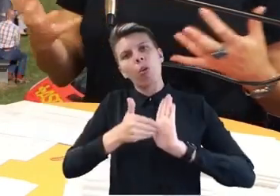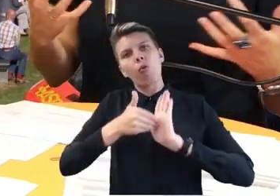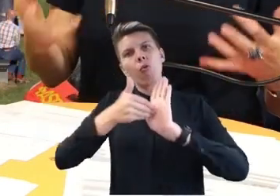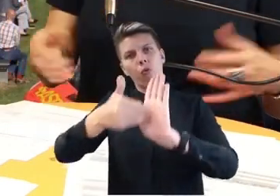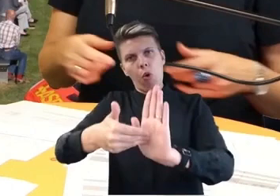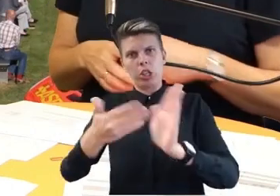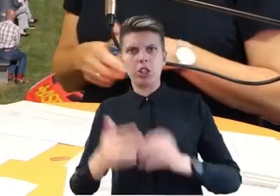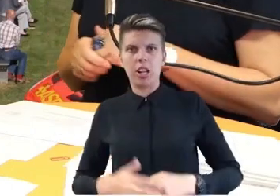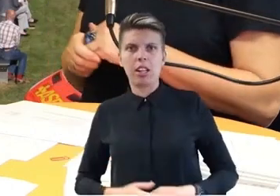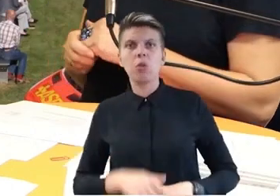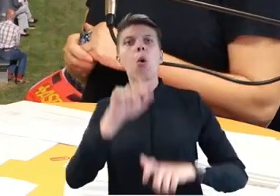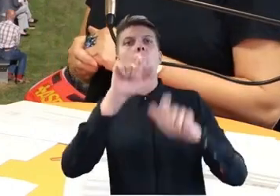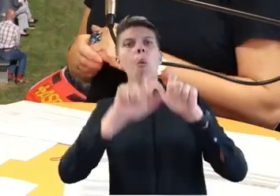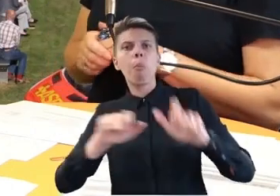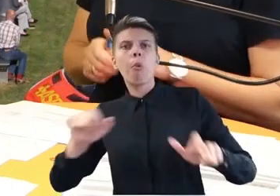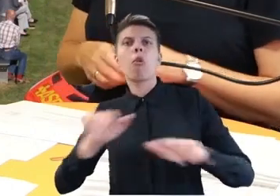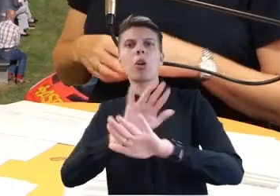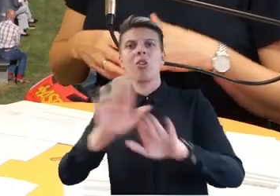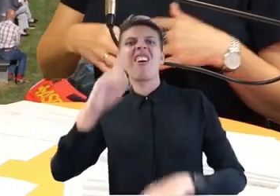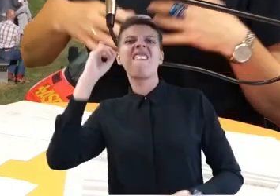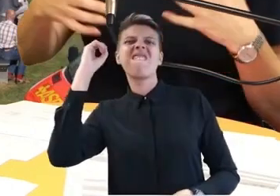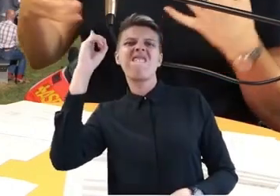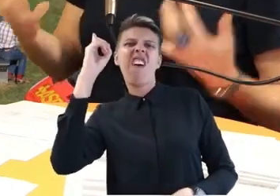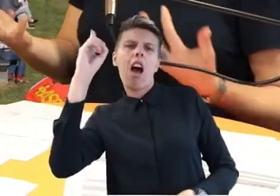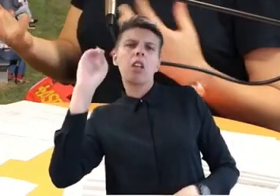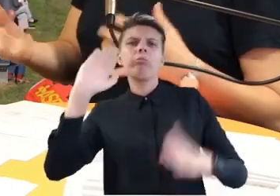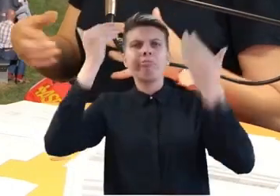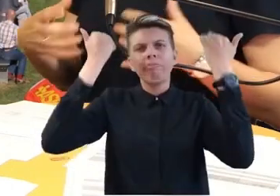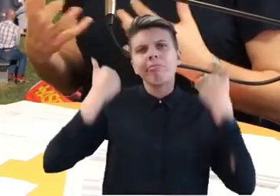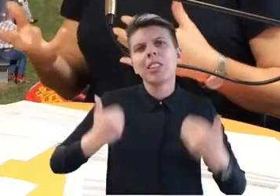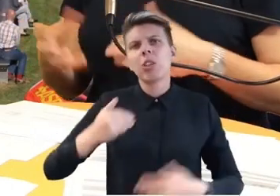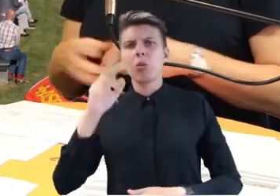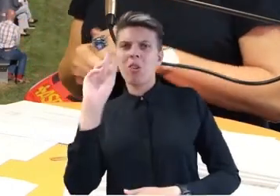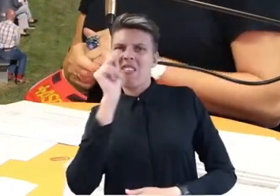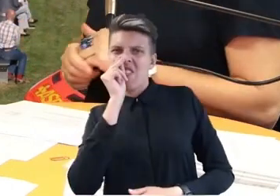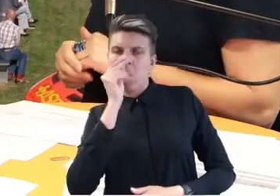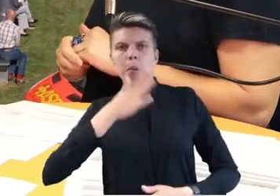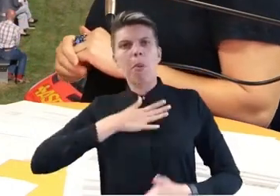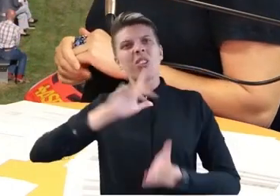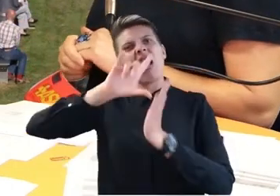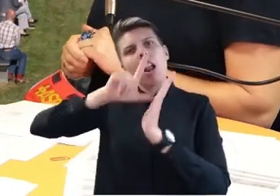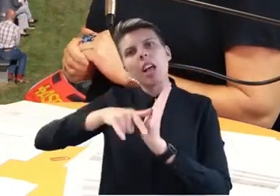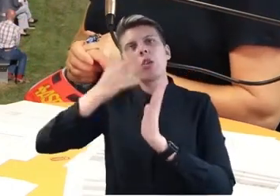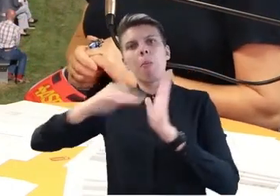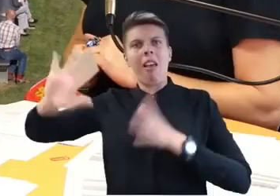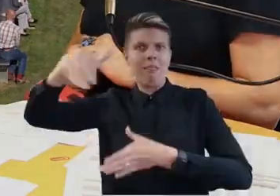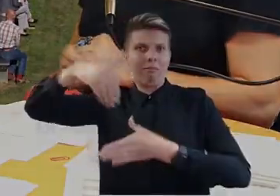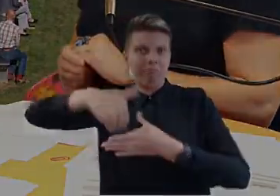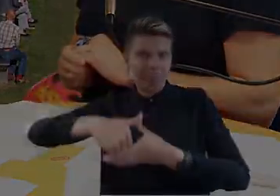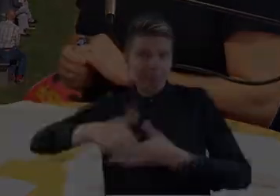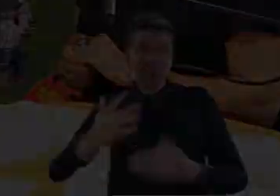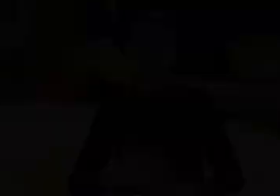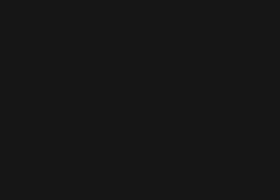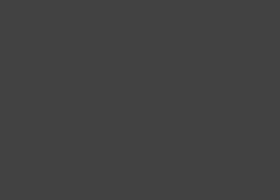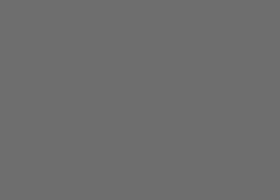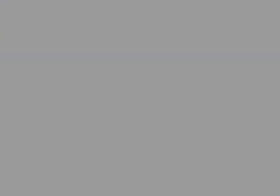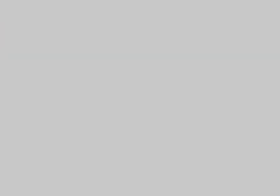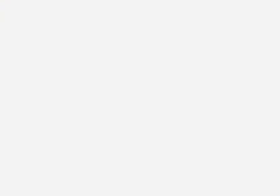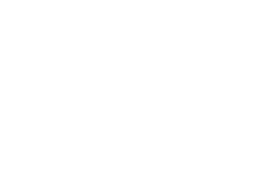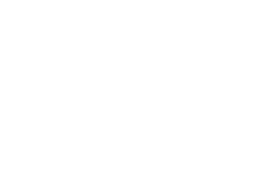der warnung der bevölkerung steht und welche leistungen wir noch bieten herr lohmeyer ganz herzlichen